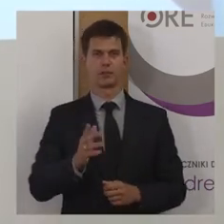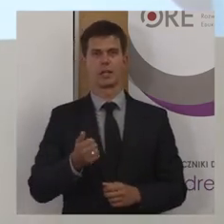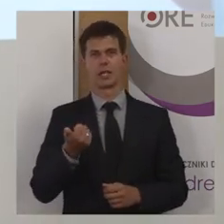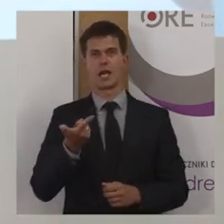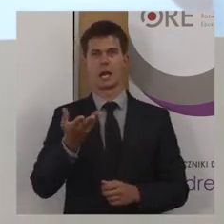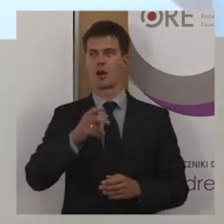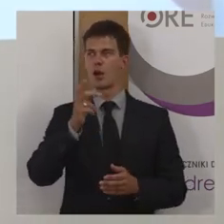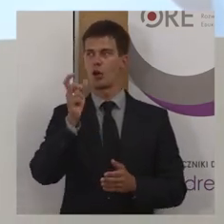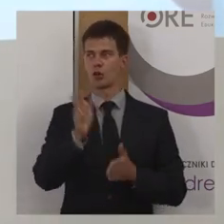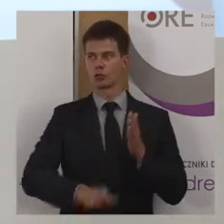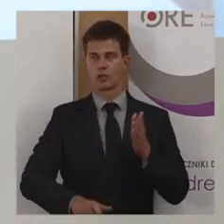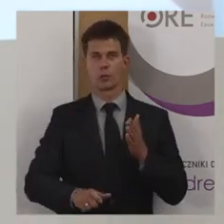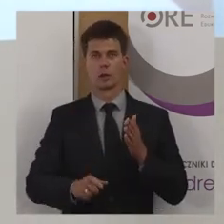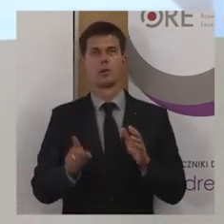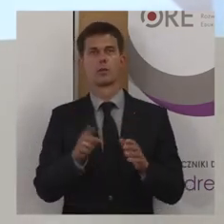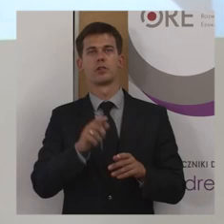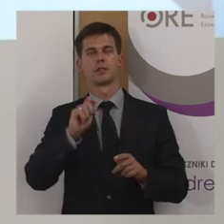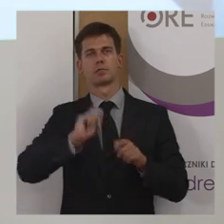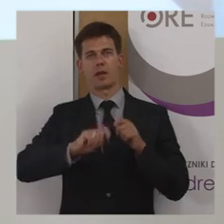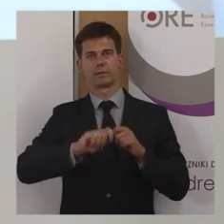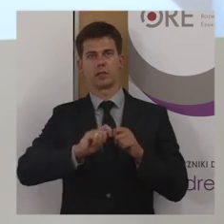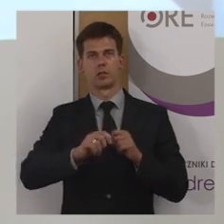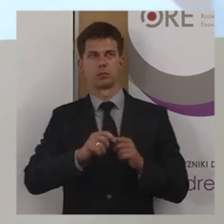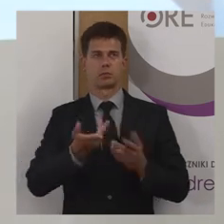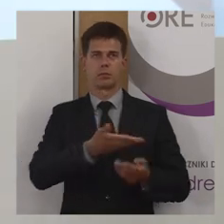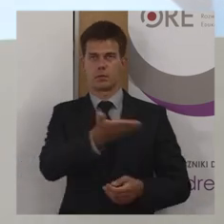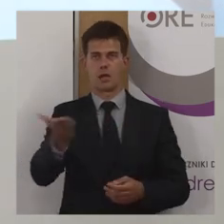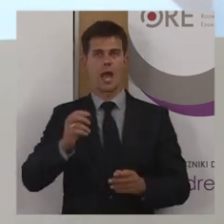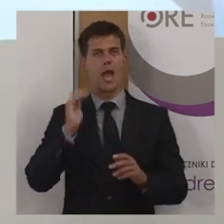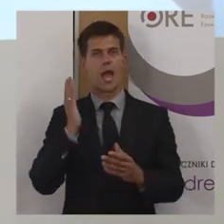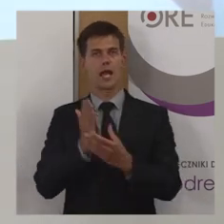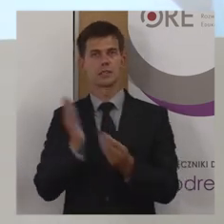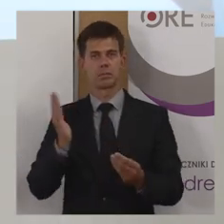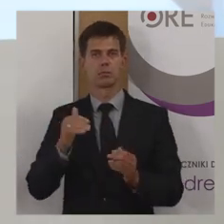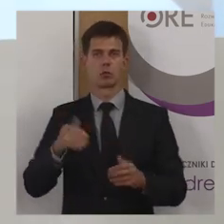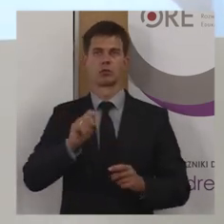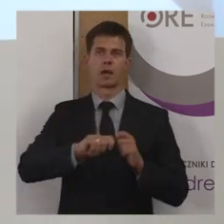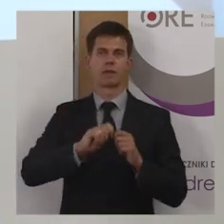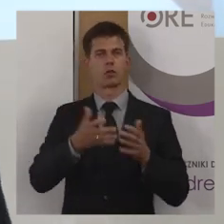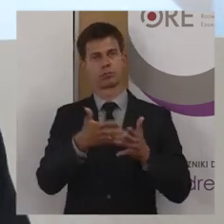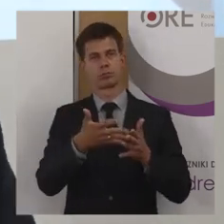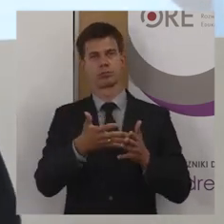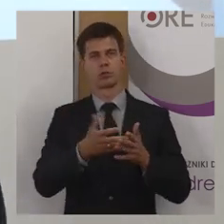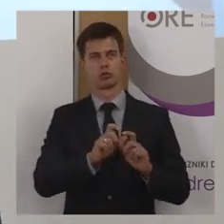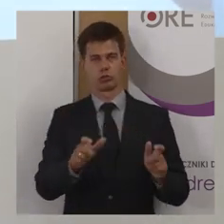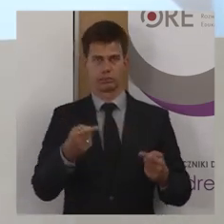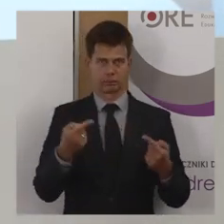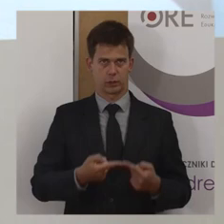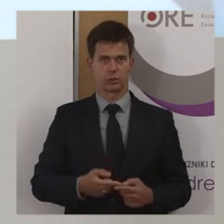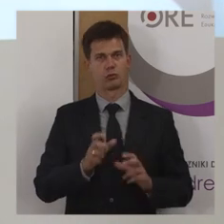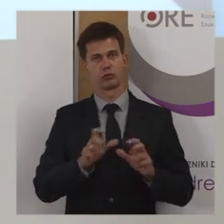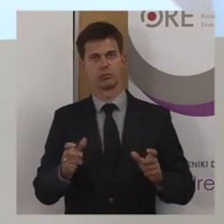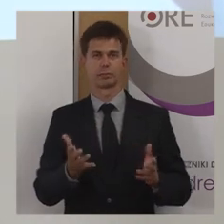pani wspomniała, do testów będą oddane do państwa dyspozycji. Będą oczywiście zanim zostaną udostępnione, przedstawione